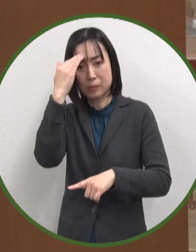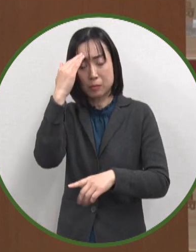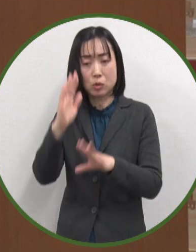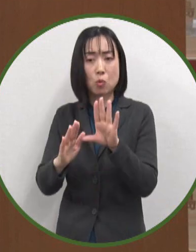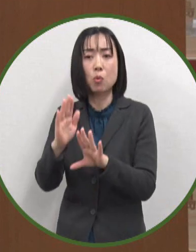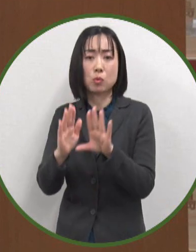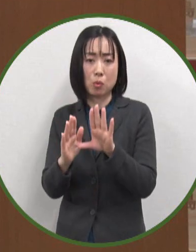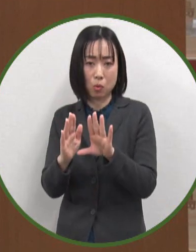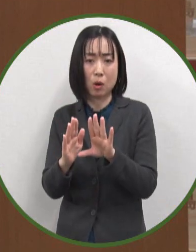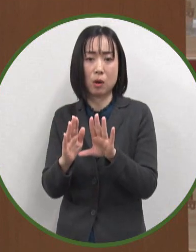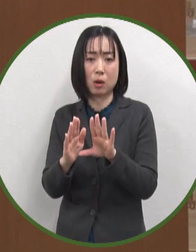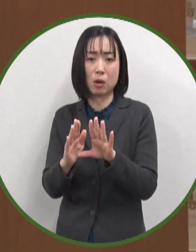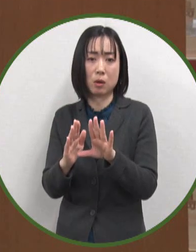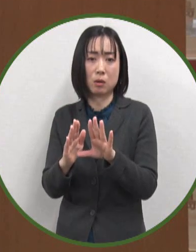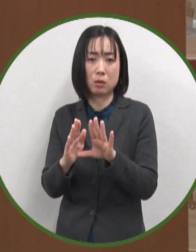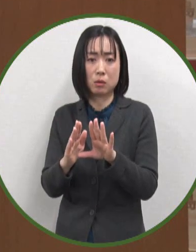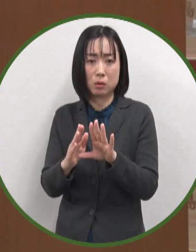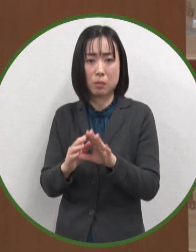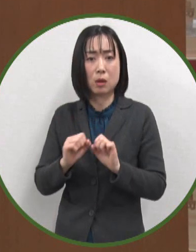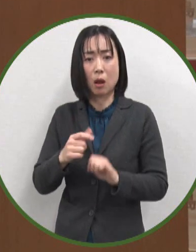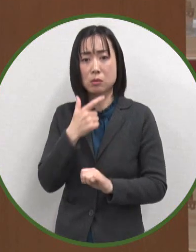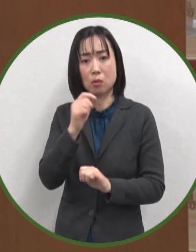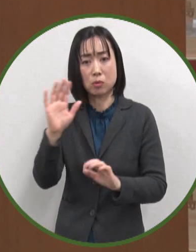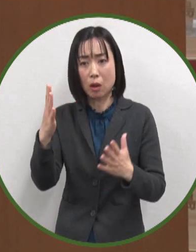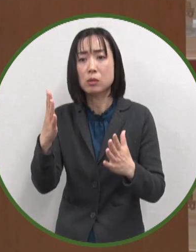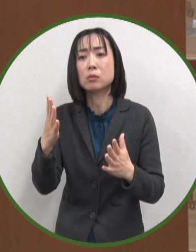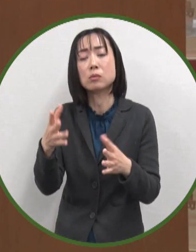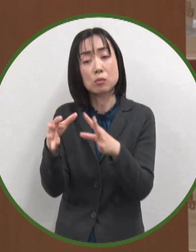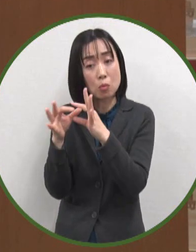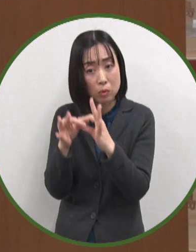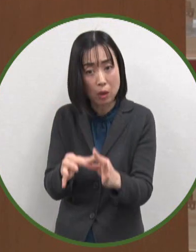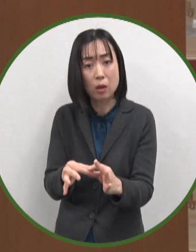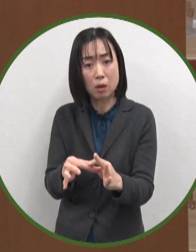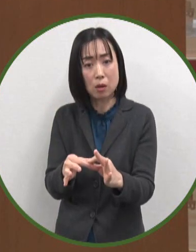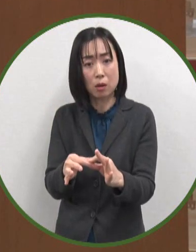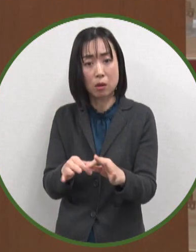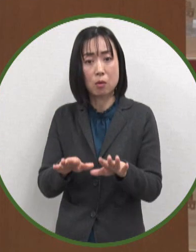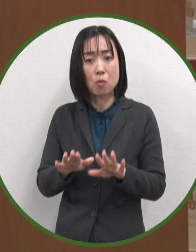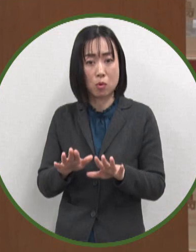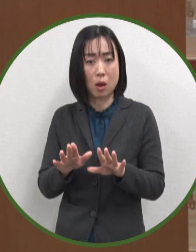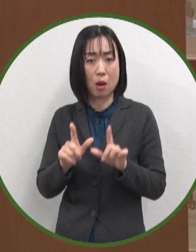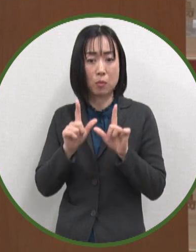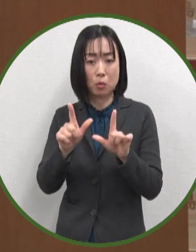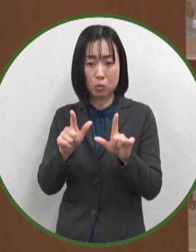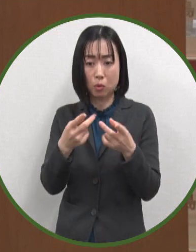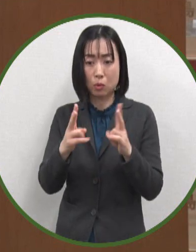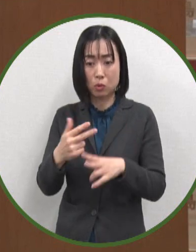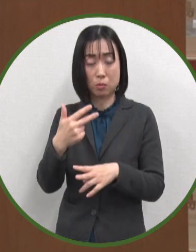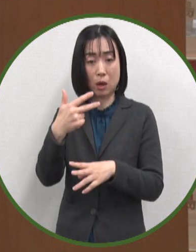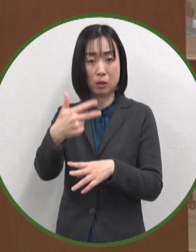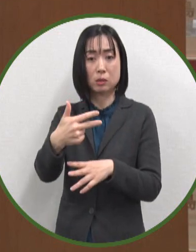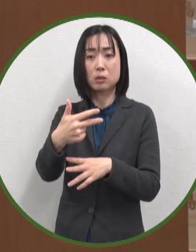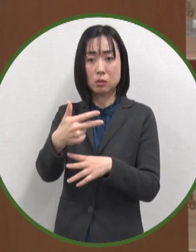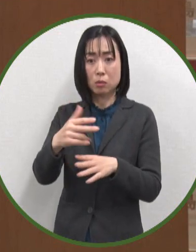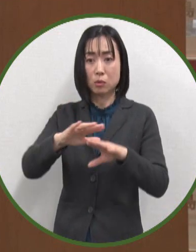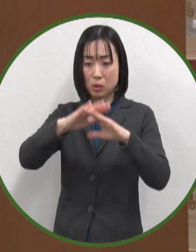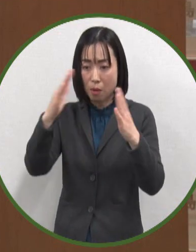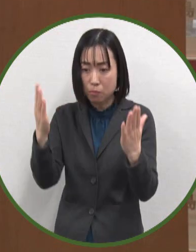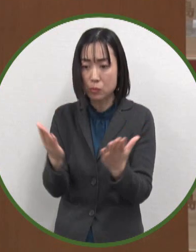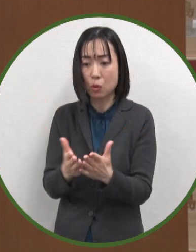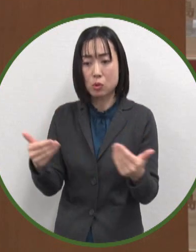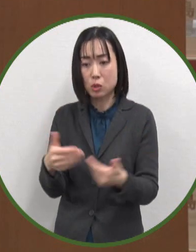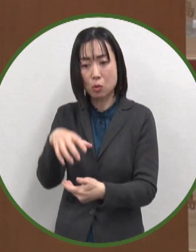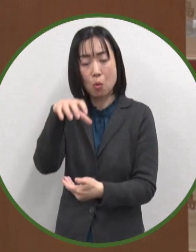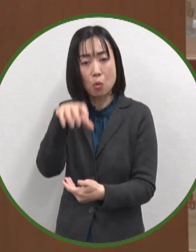限り避けたいと考えておりまして、今回発表の広島市の全事業所への検査を準備をし